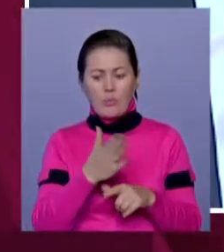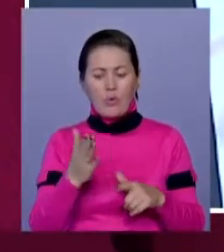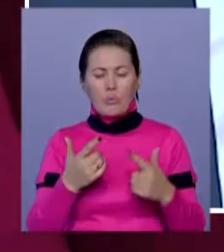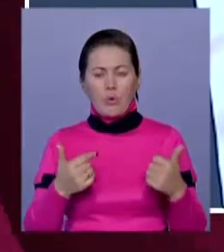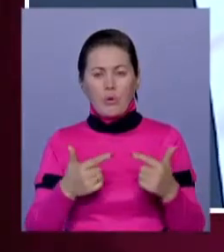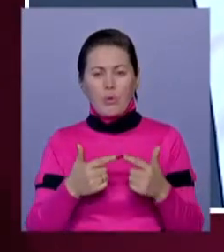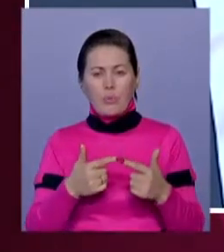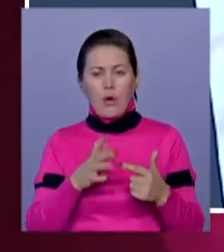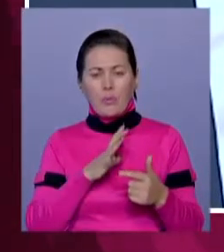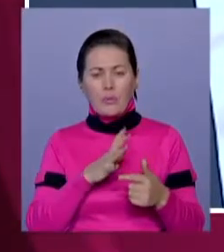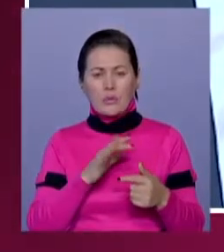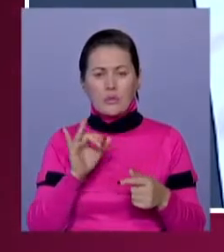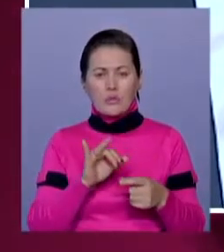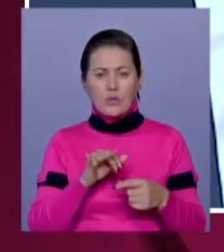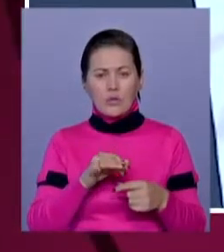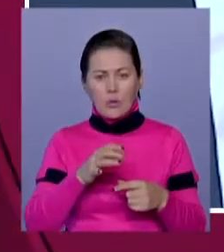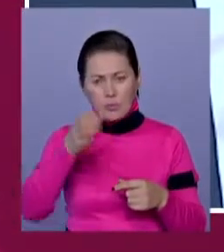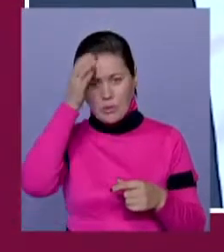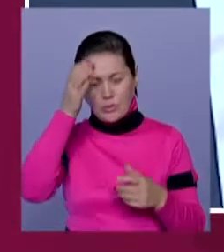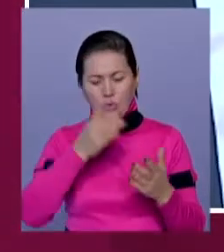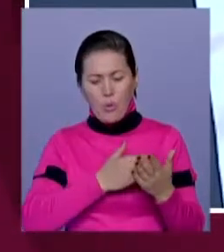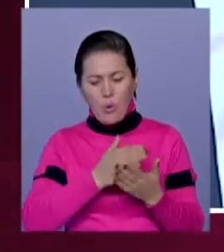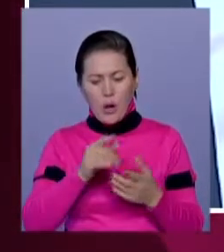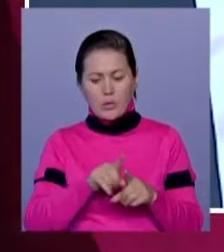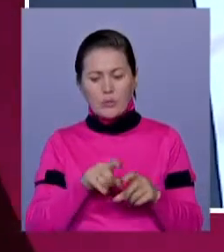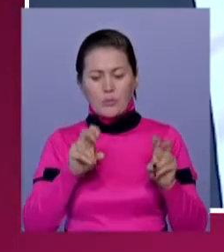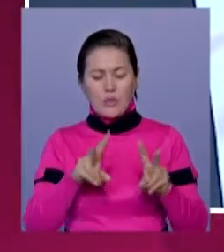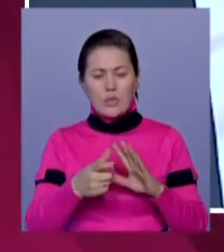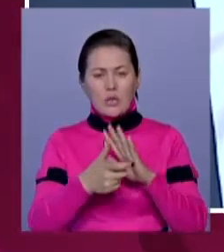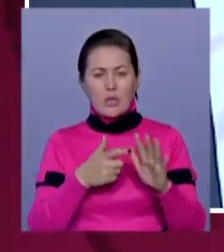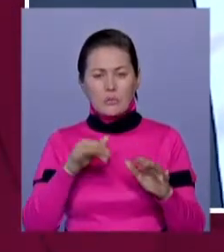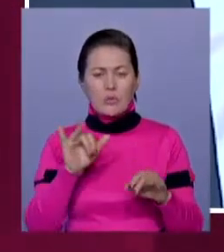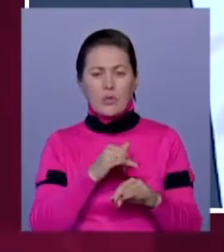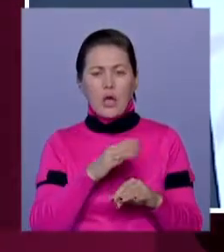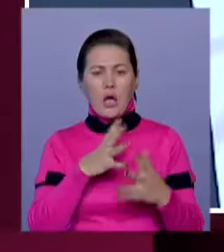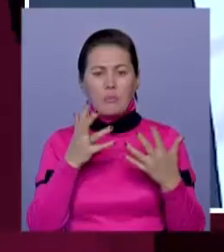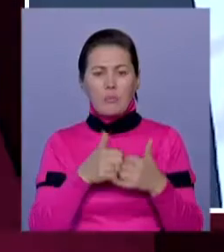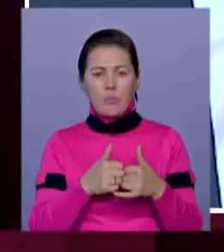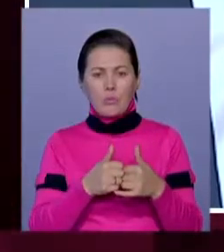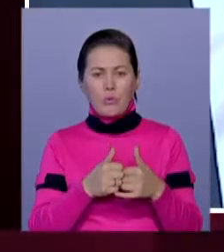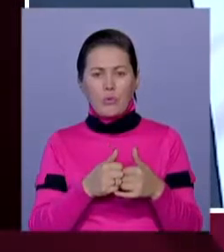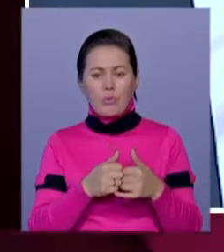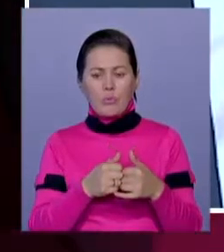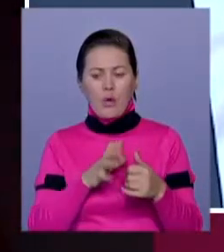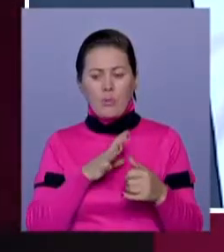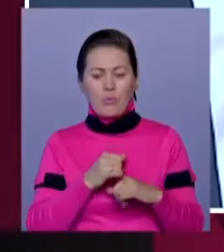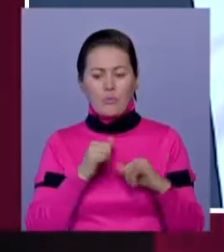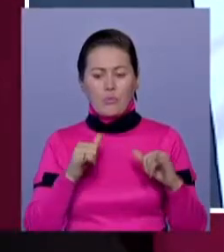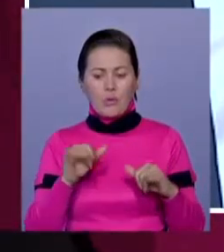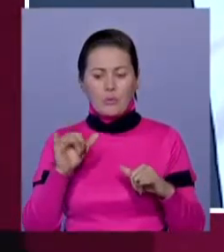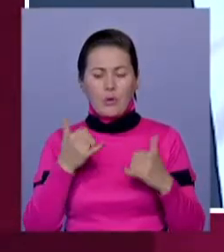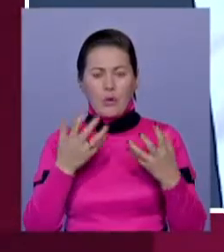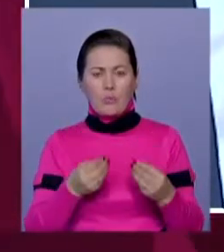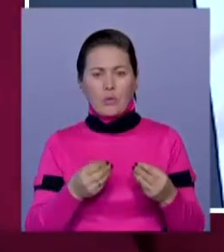Ол ұйымға жаңа біліктілігі жоғары мамандар тартып және олардың санын едәуір арттырып, бүгінгі